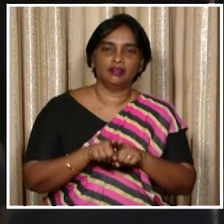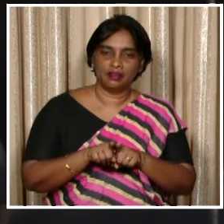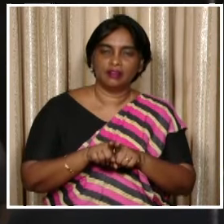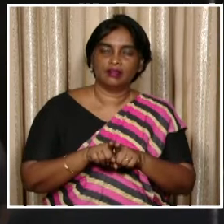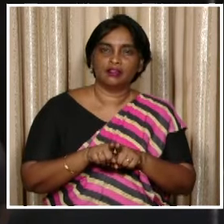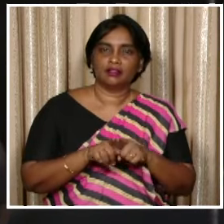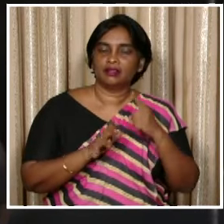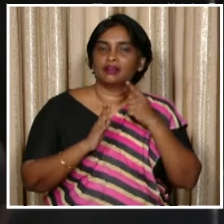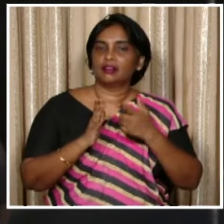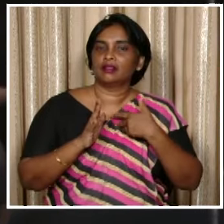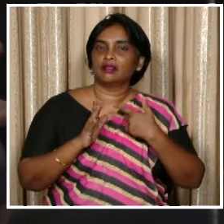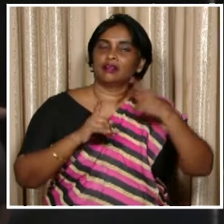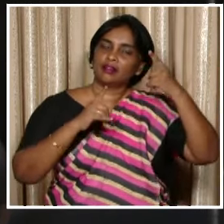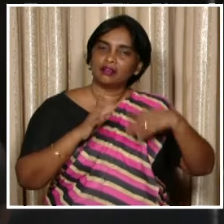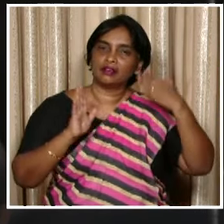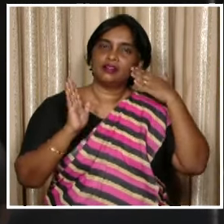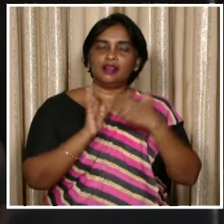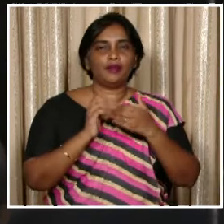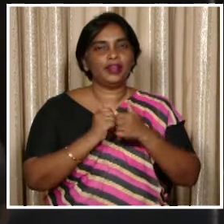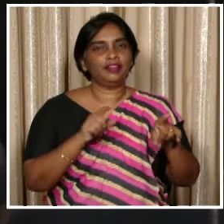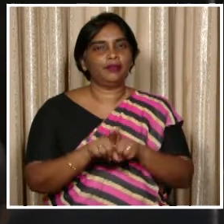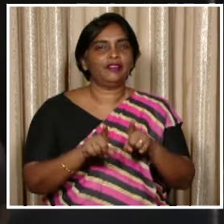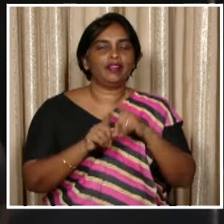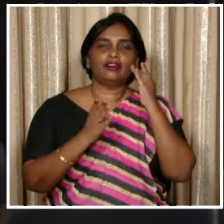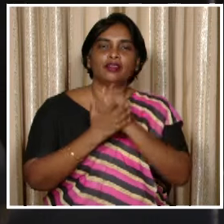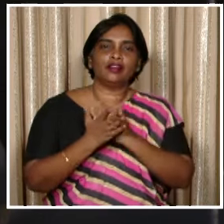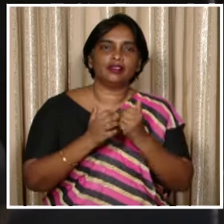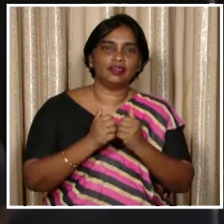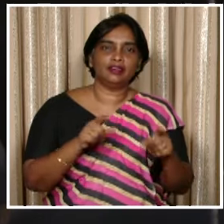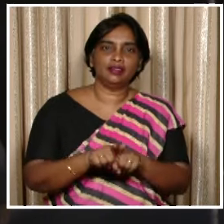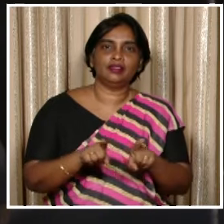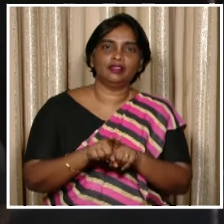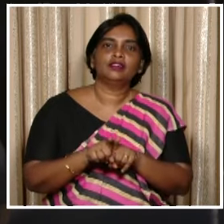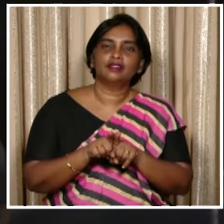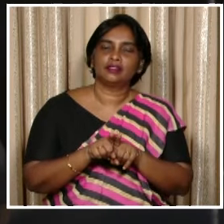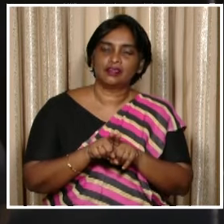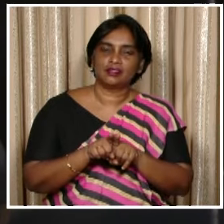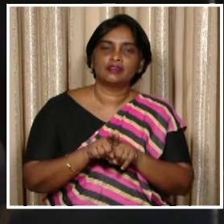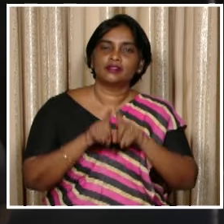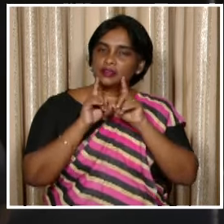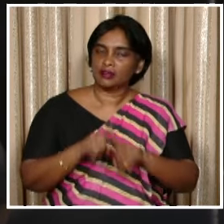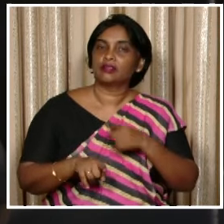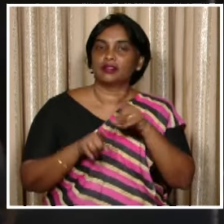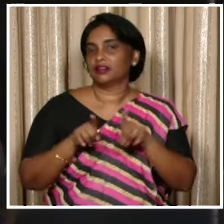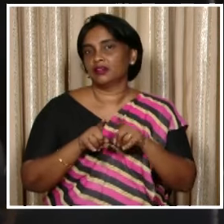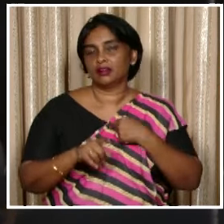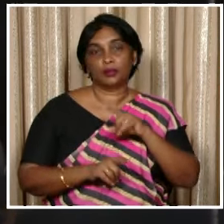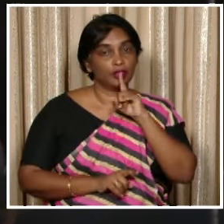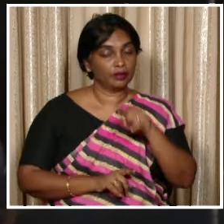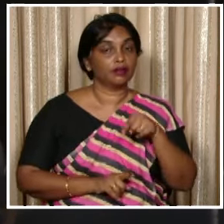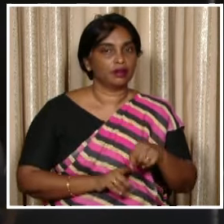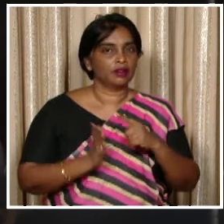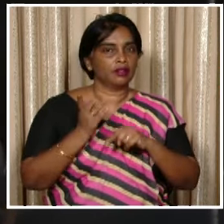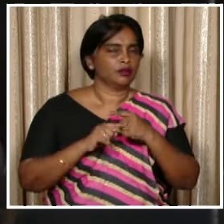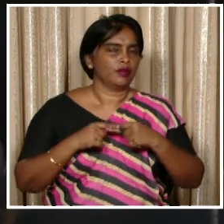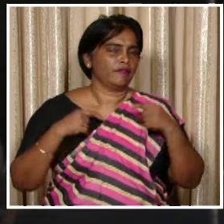වඩා ඒ දෙවෙනි ගෙදරට ගහලා රුපියල් බිලියන 150ක් හොයාගන්න පුළුවන් කියලා මම විශ්වාස කරන්නේ නැහැ. ඉතින් ඒ නිසා තමයි අපි කිව්වේ අපි මේ